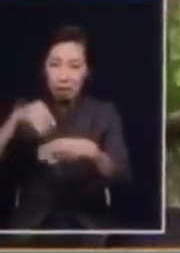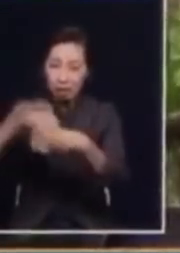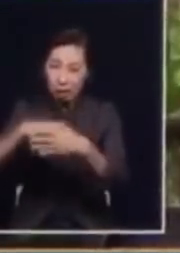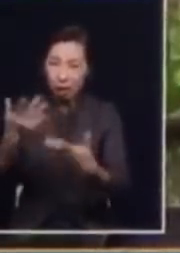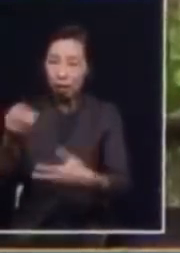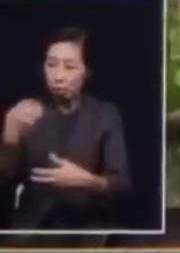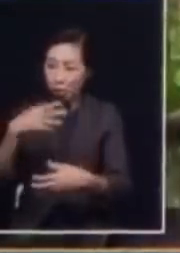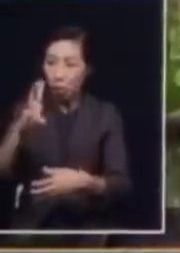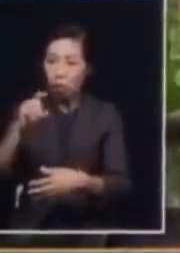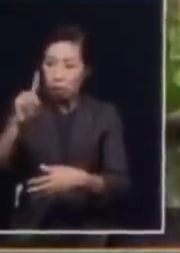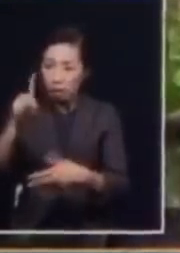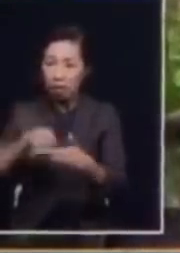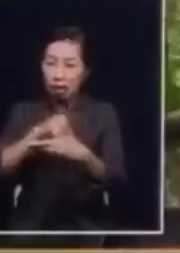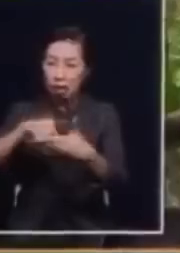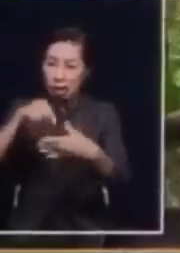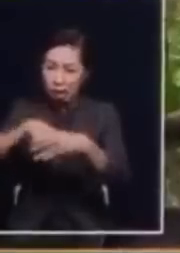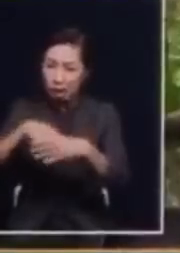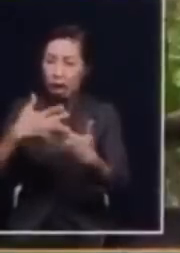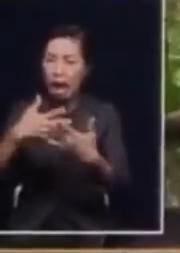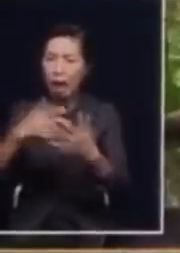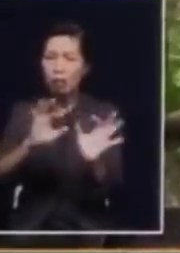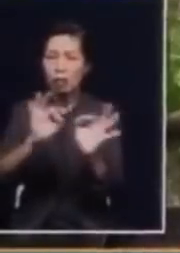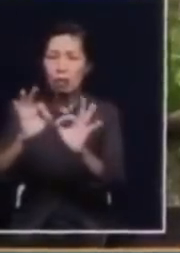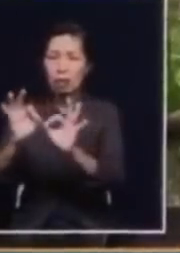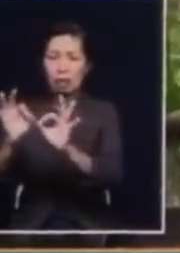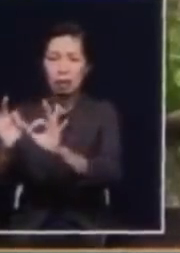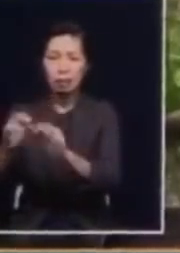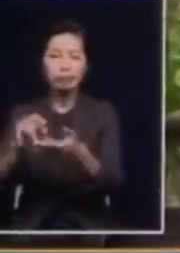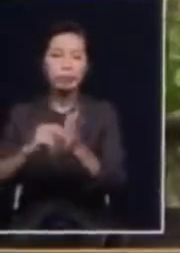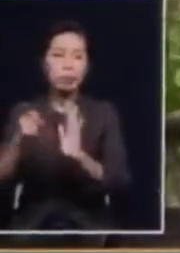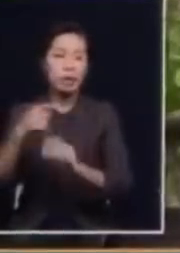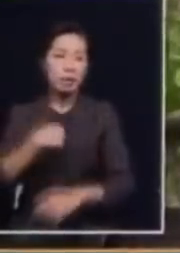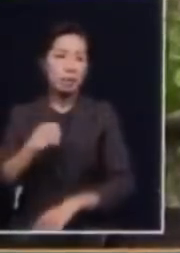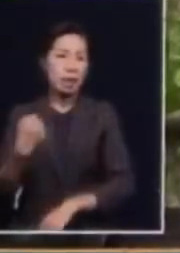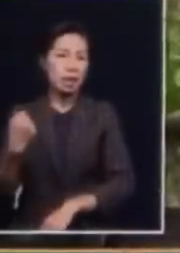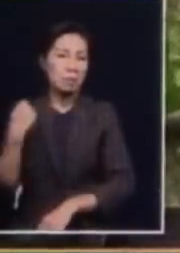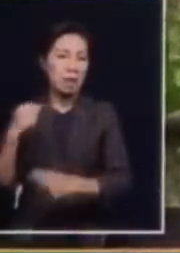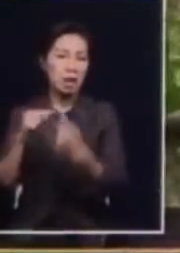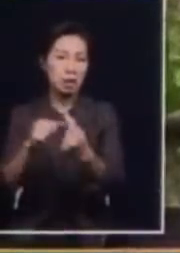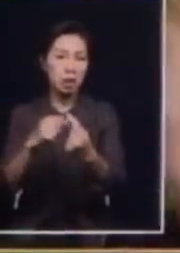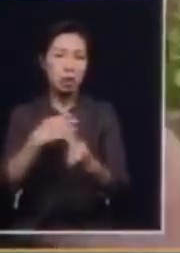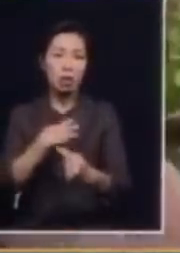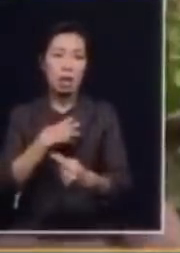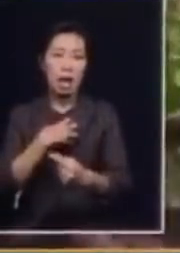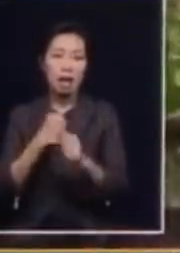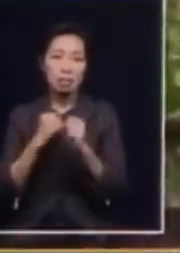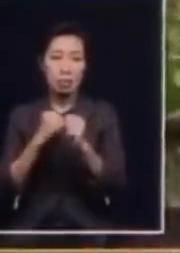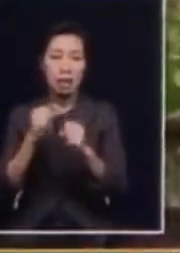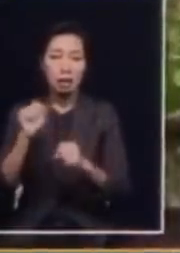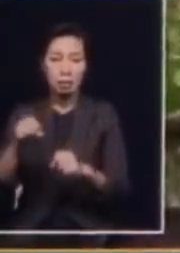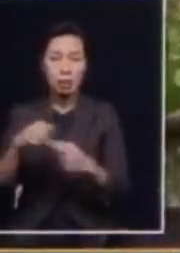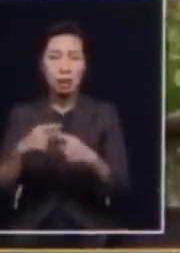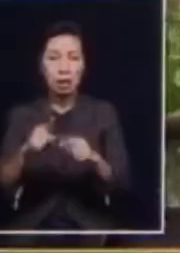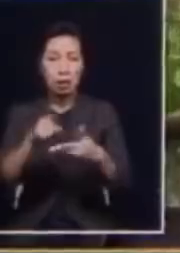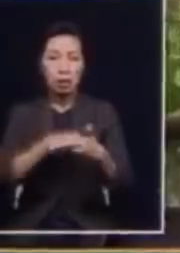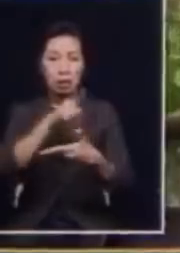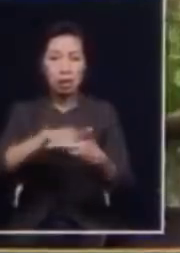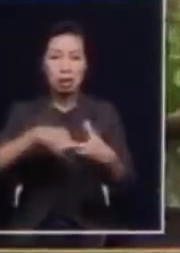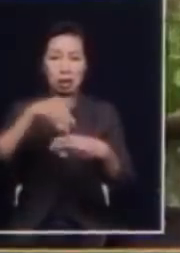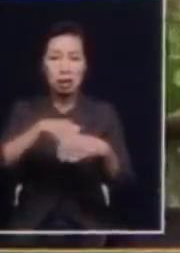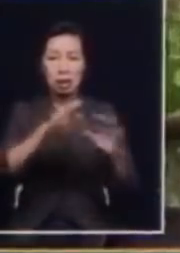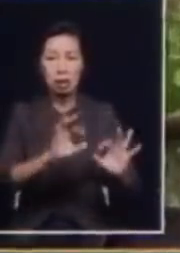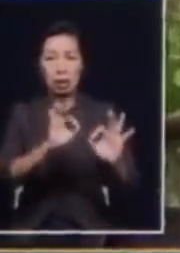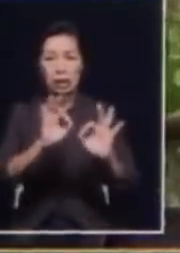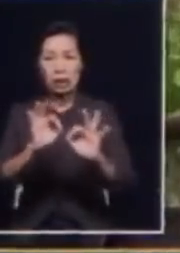เลือกเนี่ยเป็นที่มาของการพยายามจะอยู่ในอำนาจนะแล้วเพื่อกระเลือกตั้งไปจนกระทั่ง